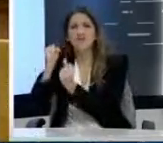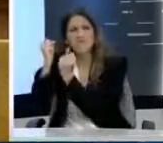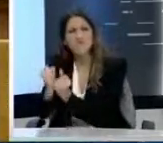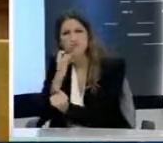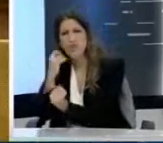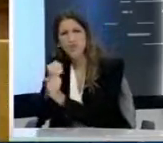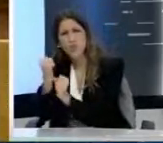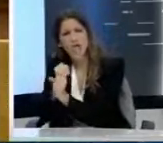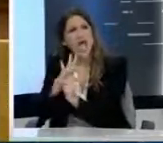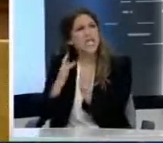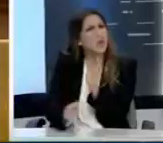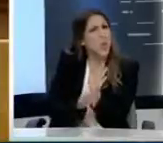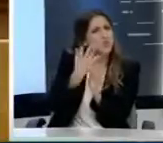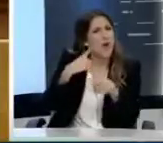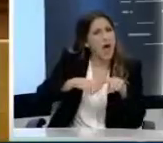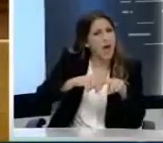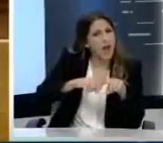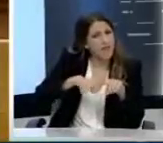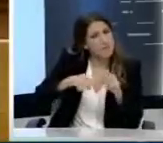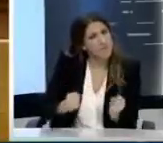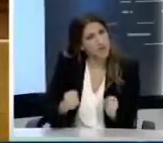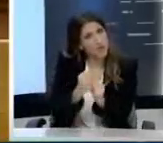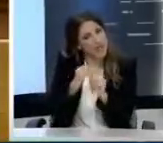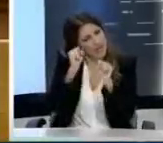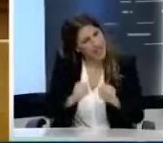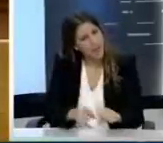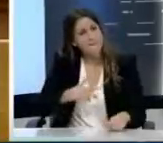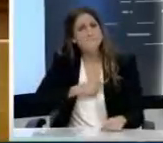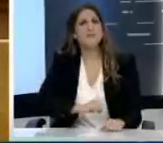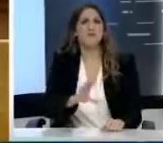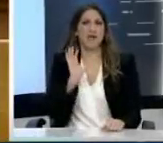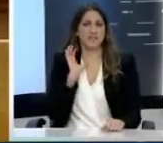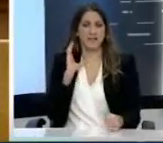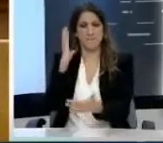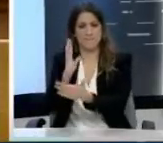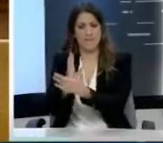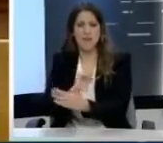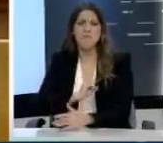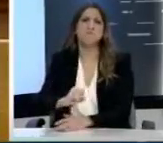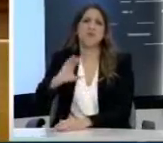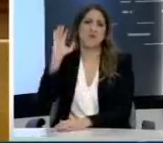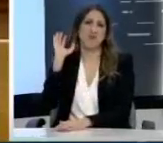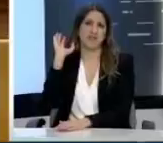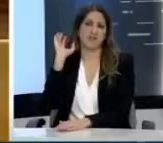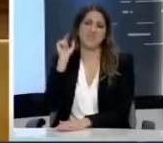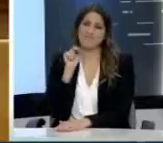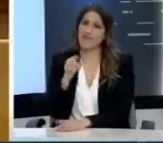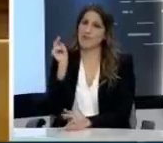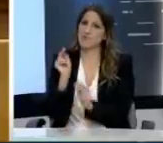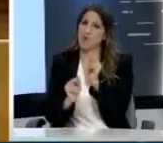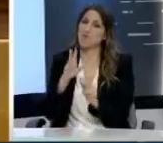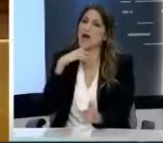ή στην κλωστοφαντουργία στην Ελλάδα, αλλά οι μεσαίες τάξεις δεν έχουν τίποτα να φοβηθούν. Και αυτό ήτανε που